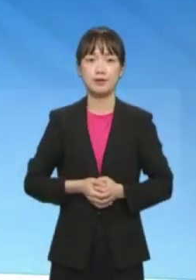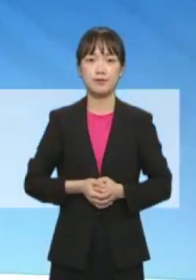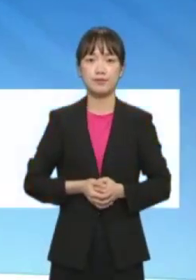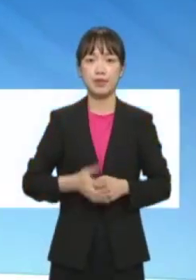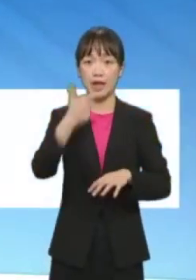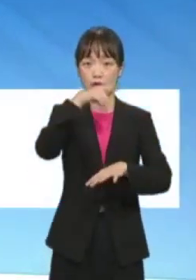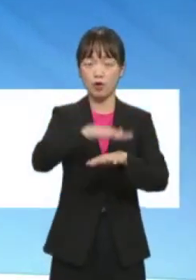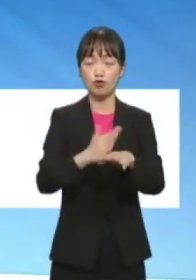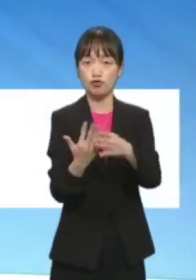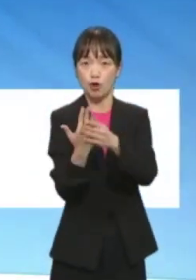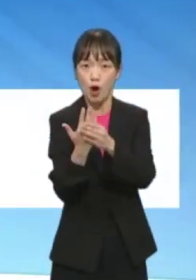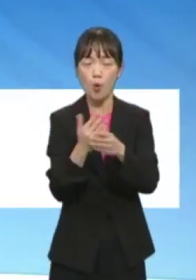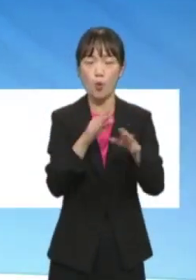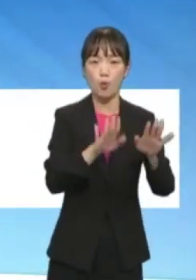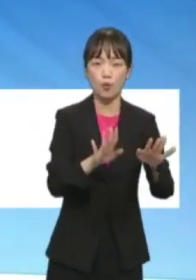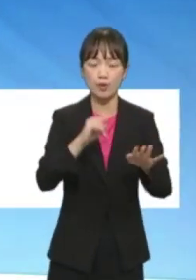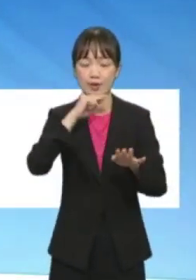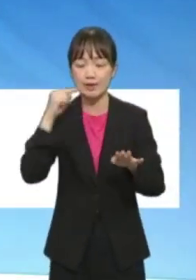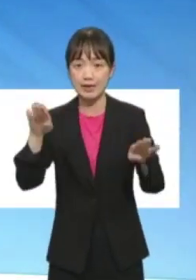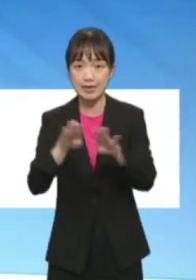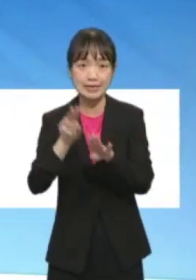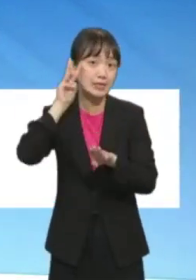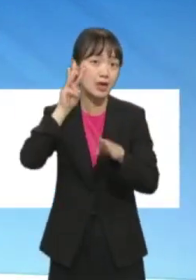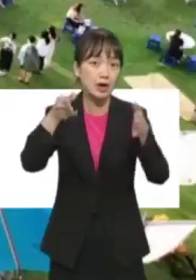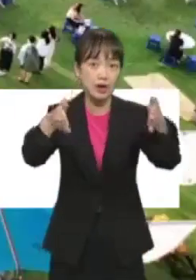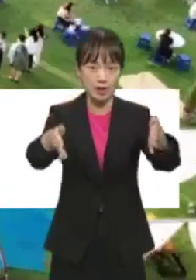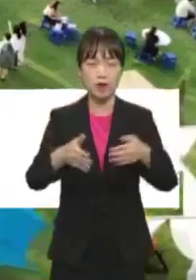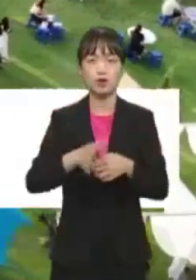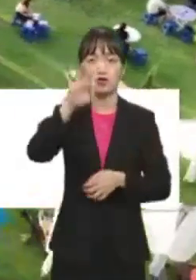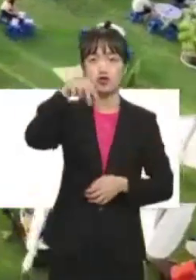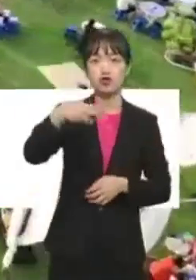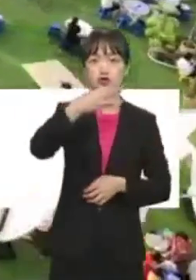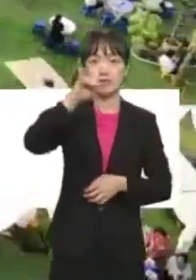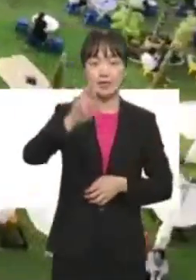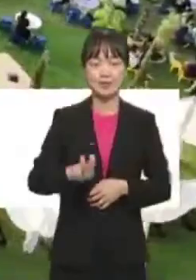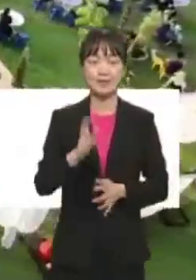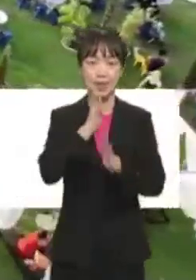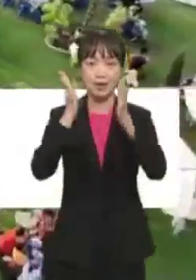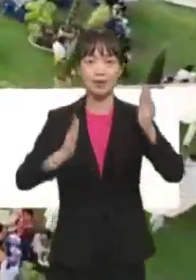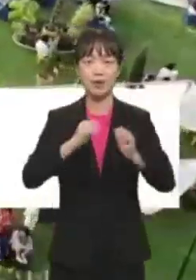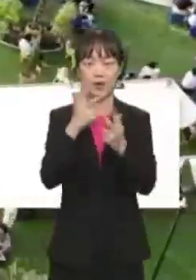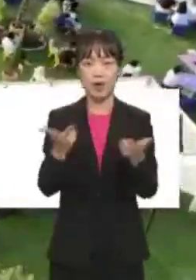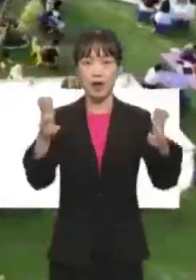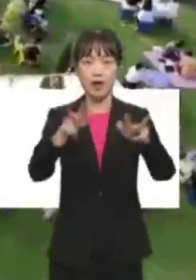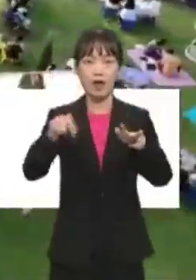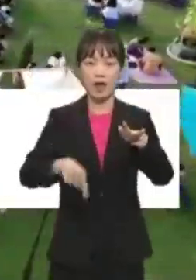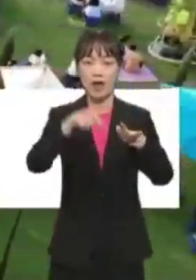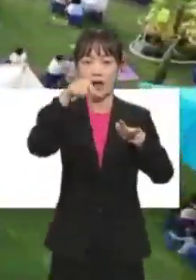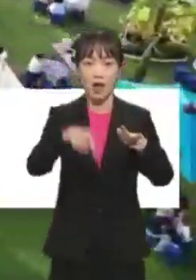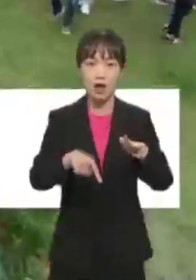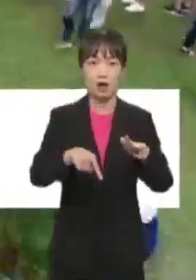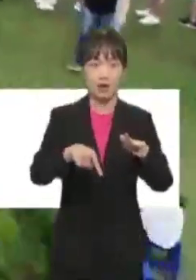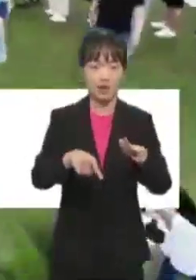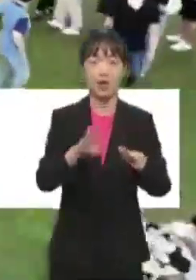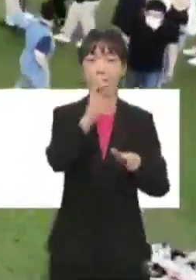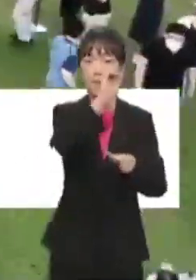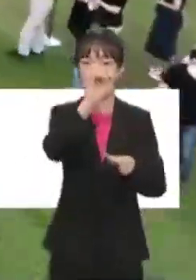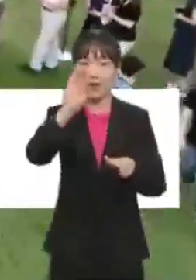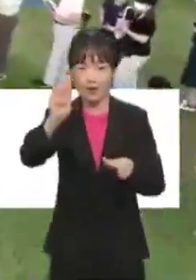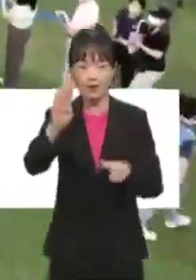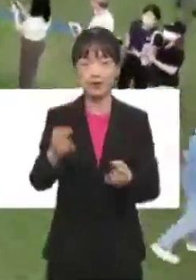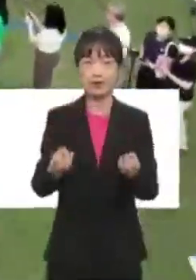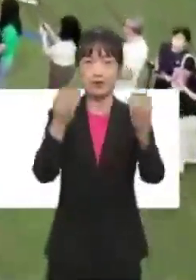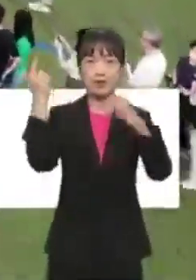대전 유성구는 오늘부터 일요일까지 3일 동안 유림공원 잔디광장에서 2023 유성 재즈 맥주 페스타를